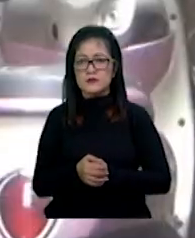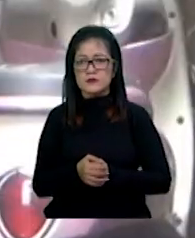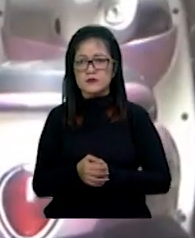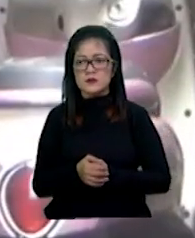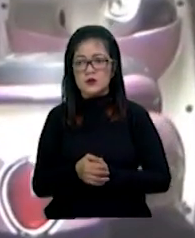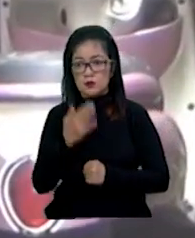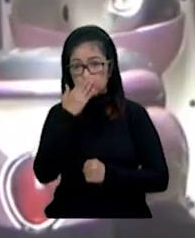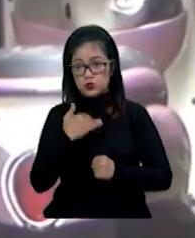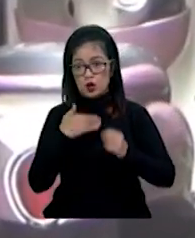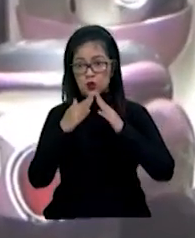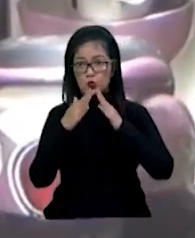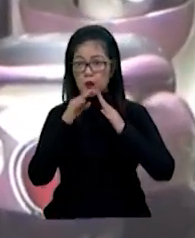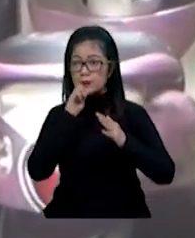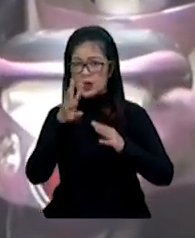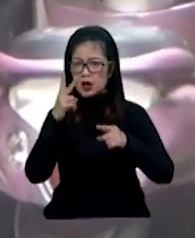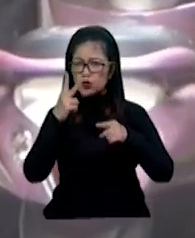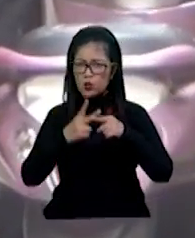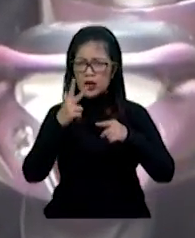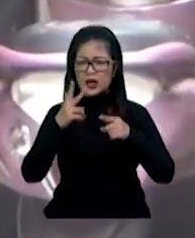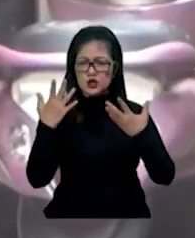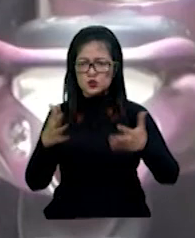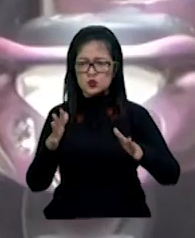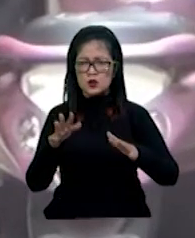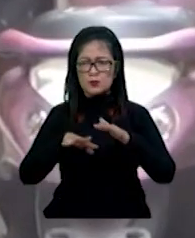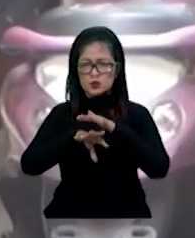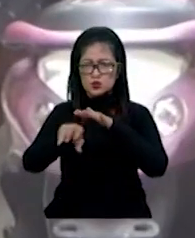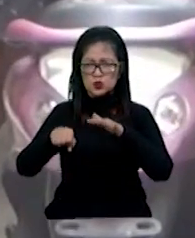Pemilik rumah mengatakan dua kali kehilangan pakaian dalam bulan lalu.